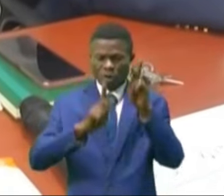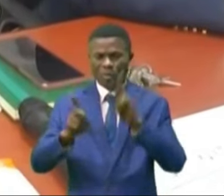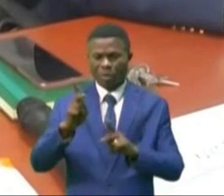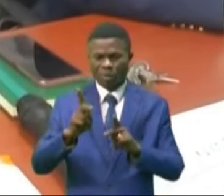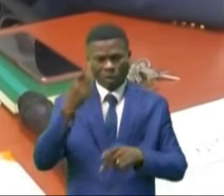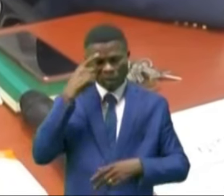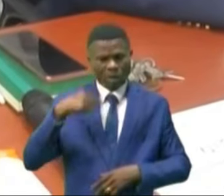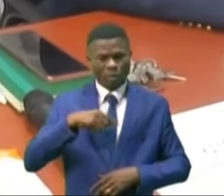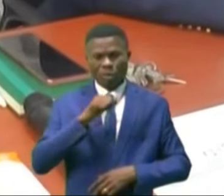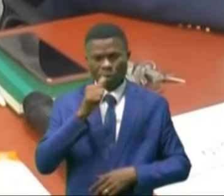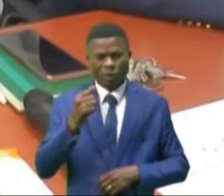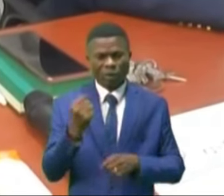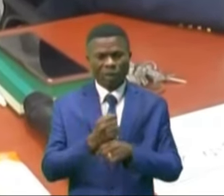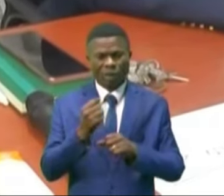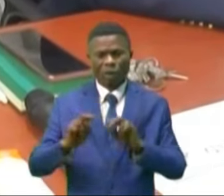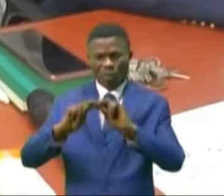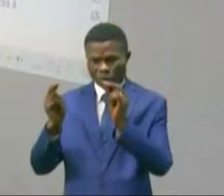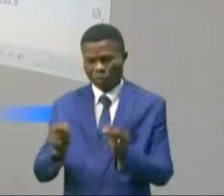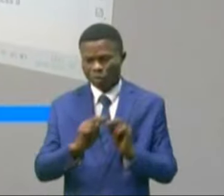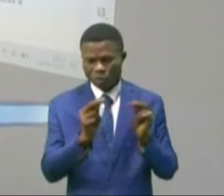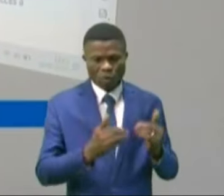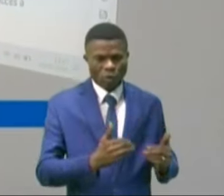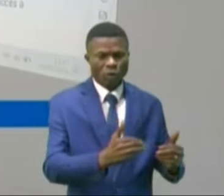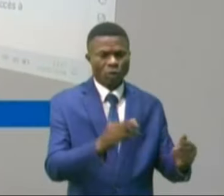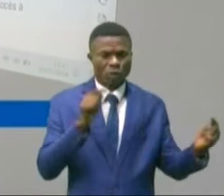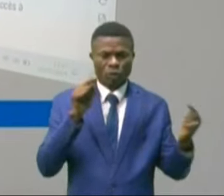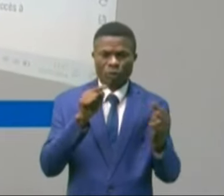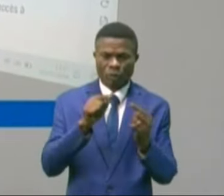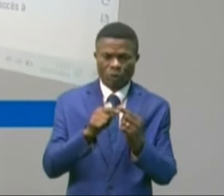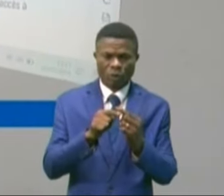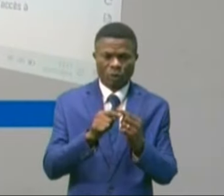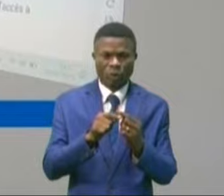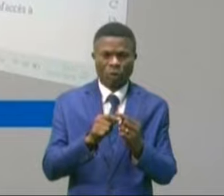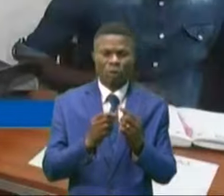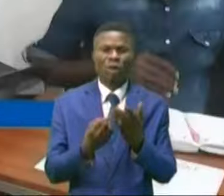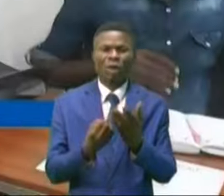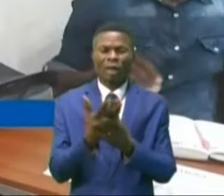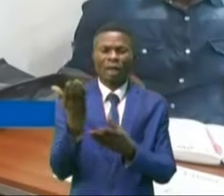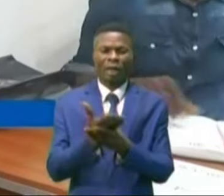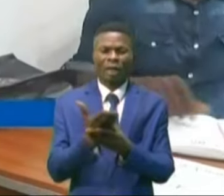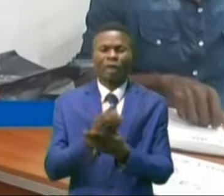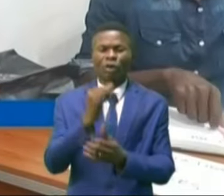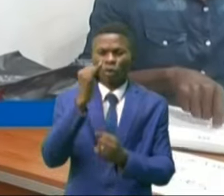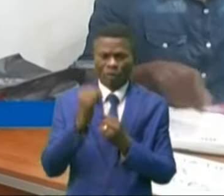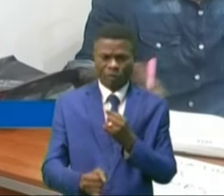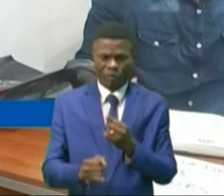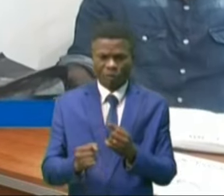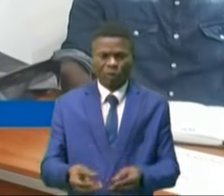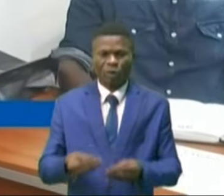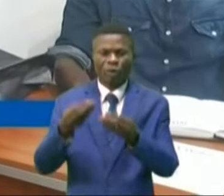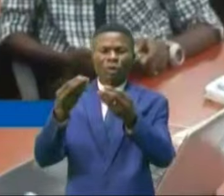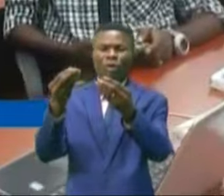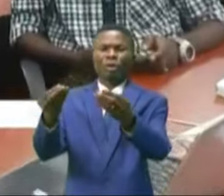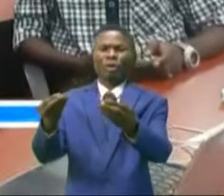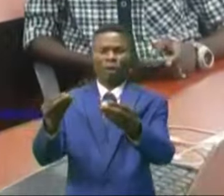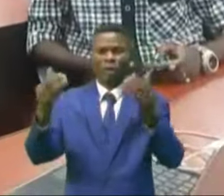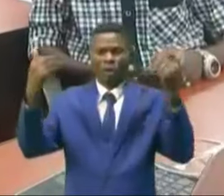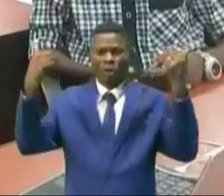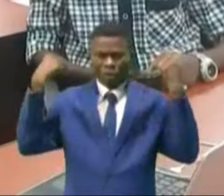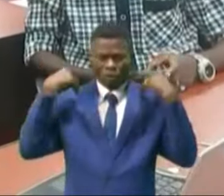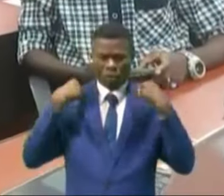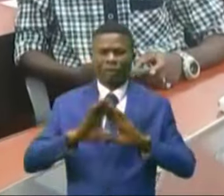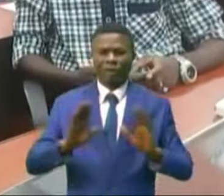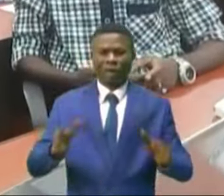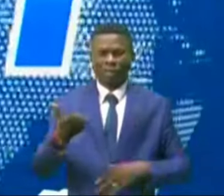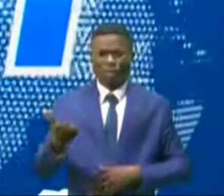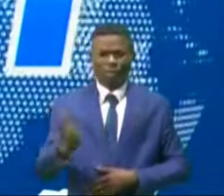Les travaux en commission vont se poursuivre jusqu'à la production d'un document final qui sera soumis à l'autorité